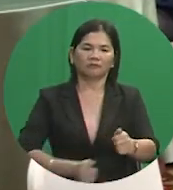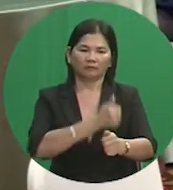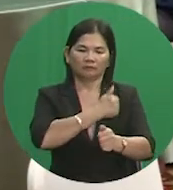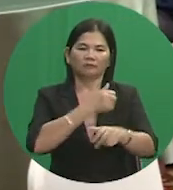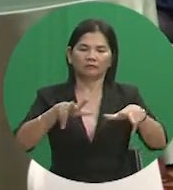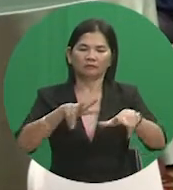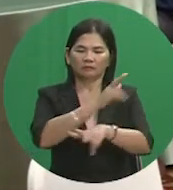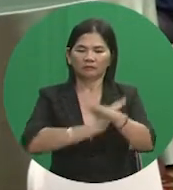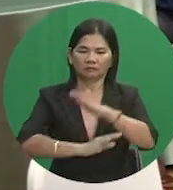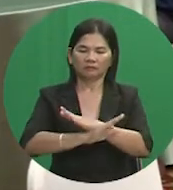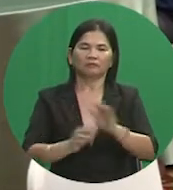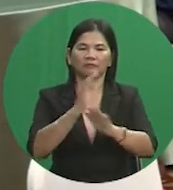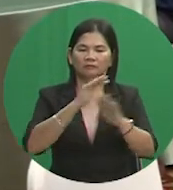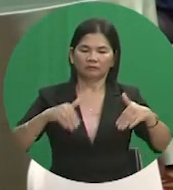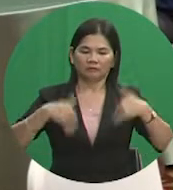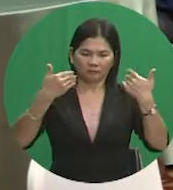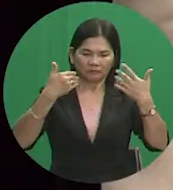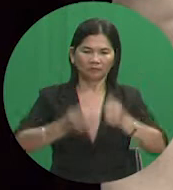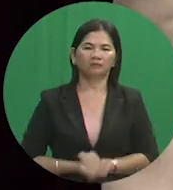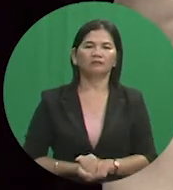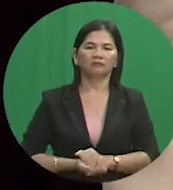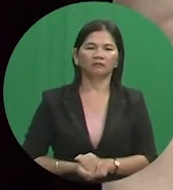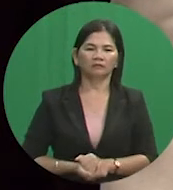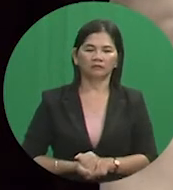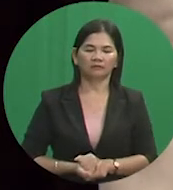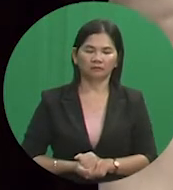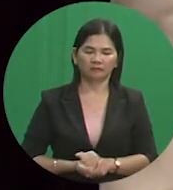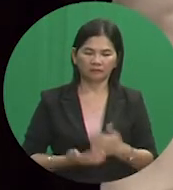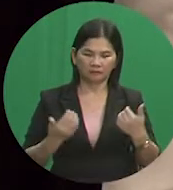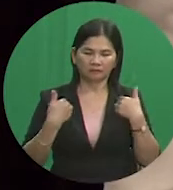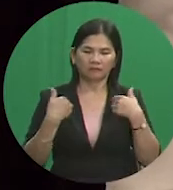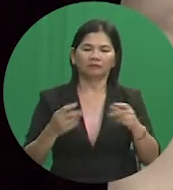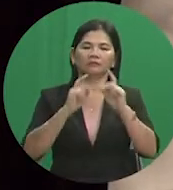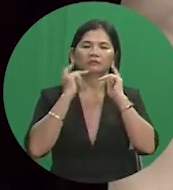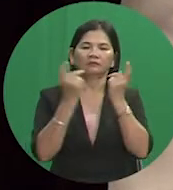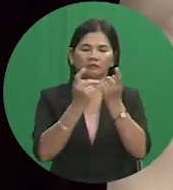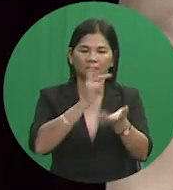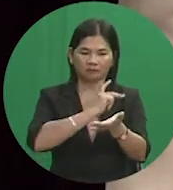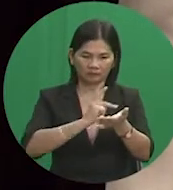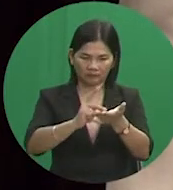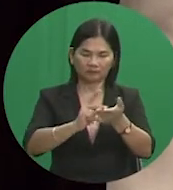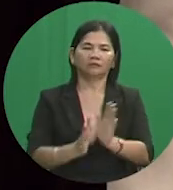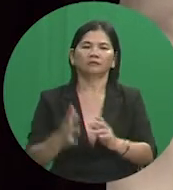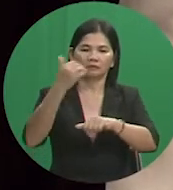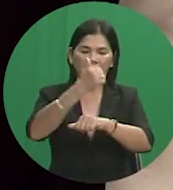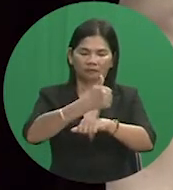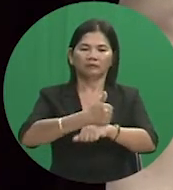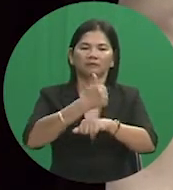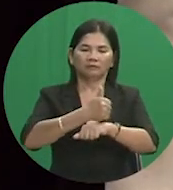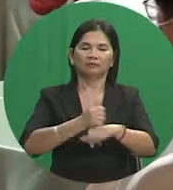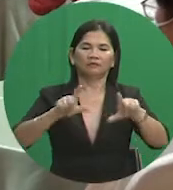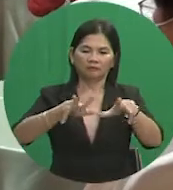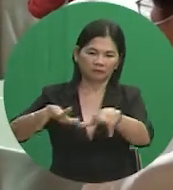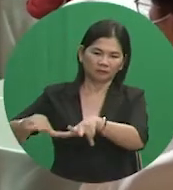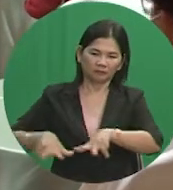สังคมกิจอัตตะยุติชนนั่งอยู่เวนิเตสัมปติหนึ่งที่อักเกะเลขาธิการในอักเกะเลขาธิการฐานกรมประชา